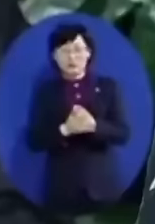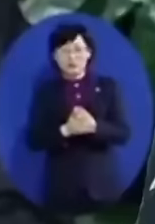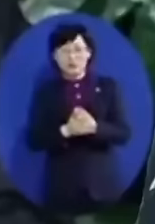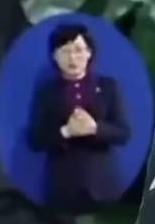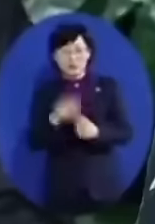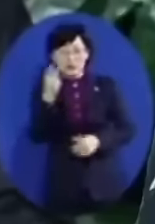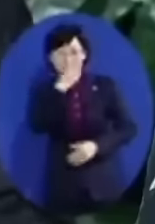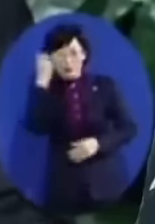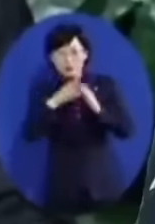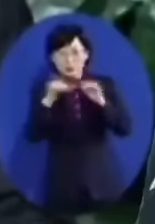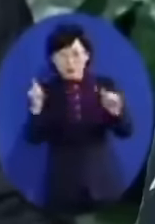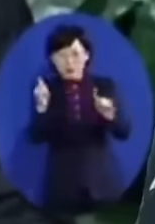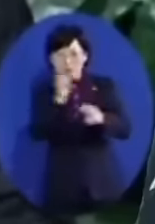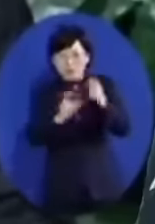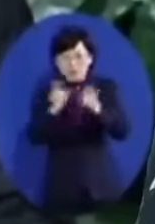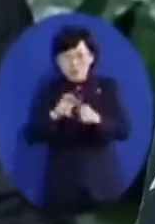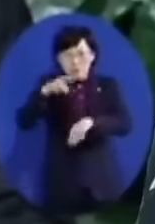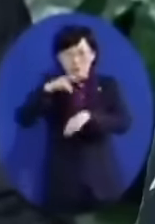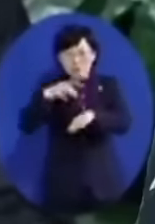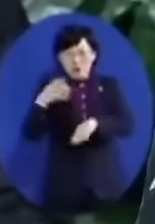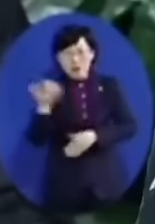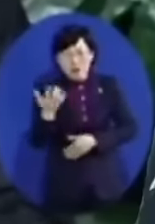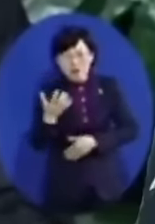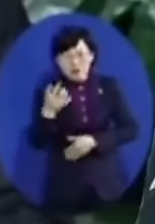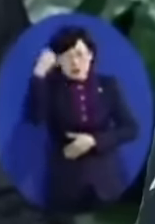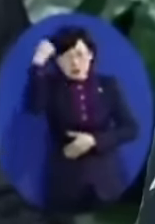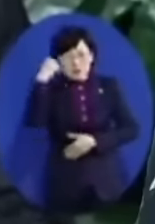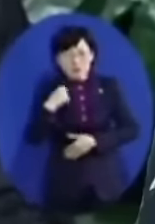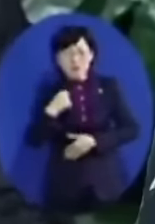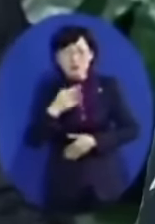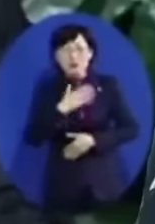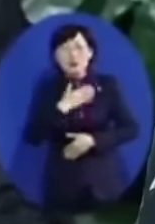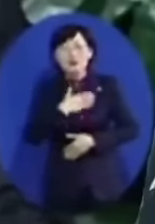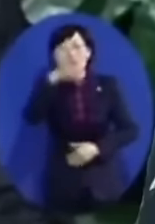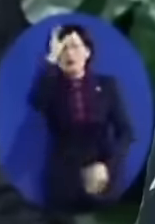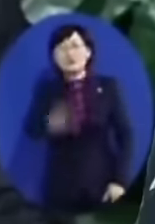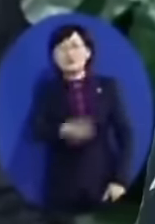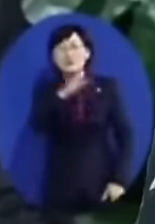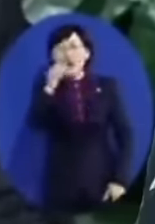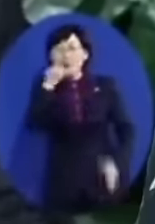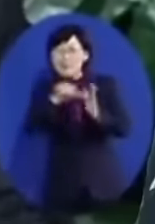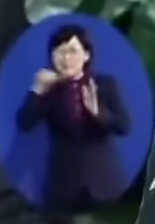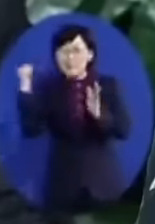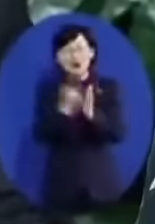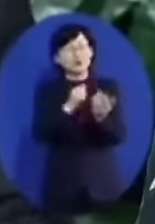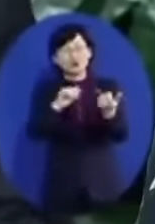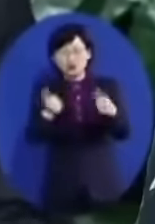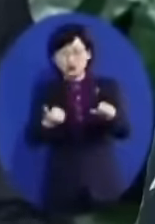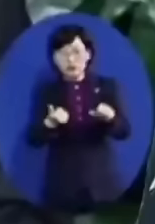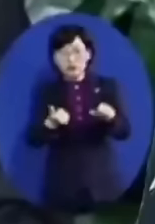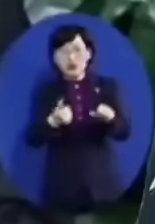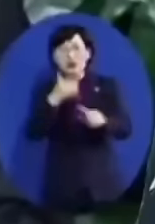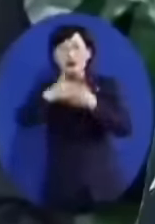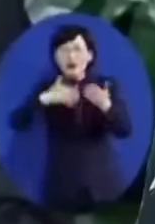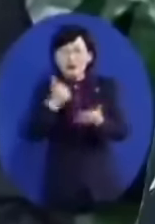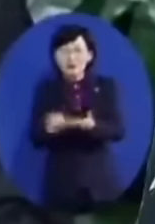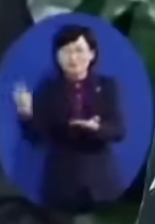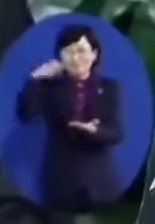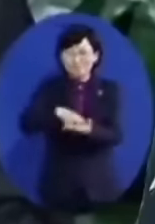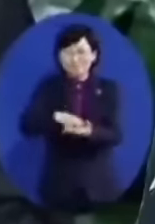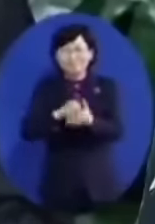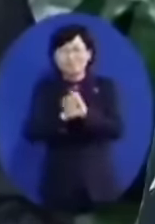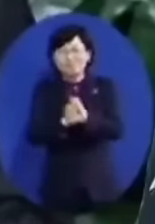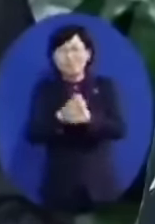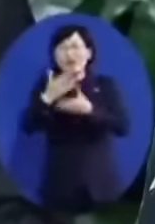현명한 사람일수록 더 뼈저리게 느낍니다. 난 십자가에 못 박아 죽을 것이다. 그가 하나님 앞에 꿇어 엎드려